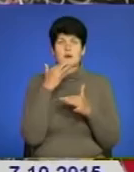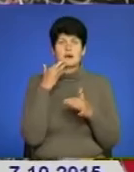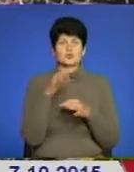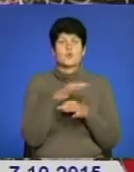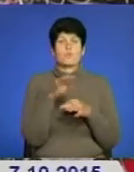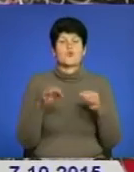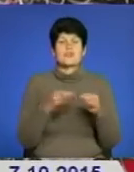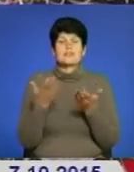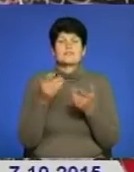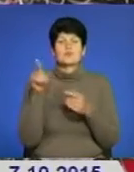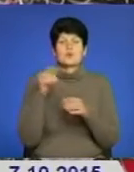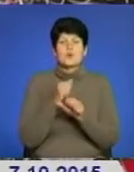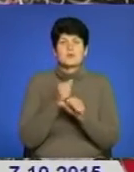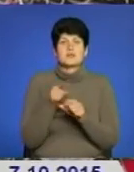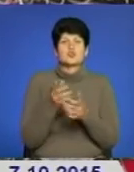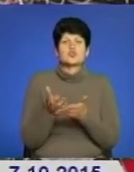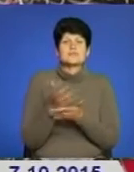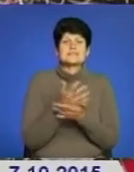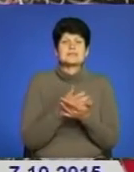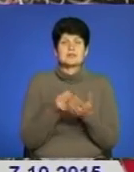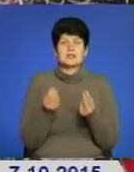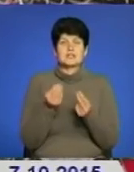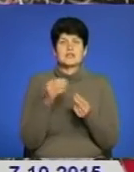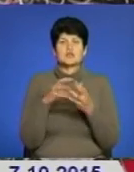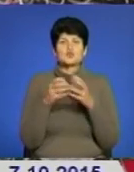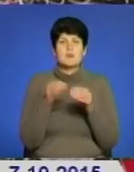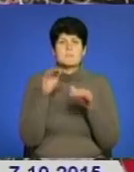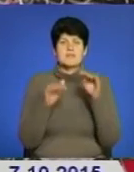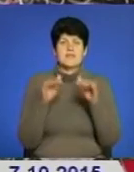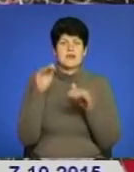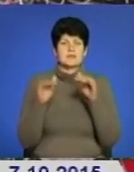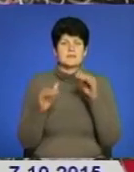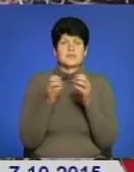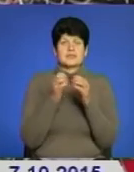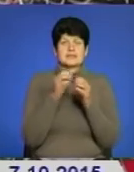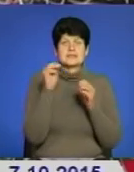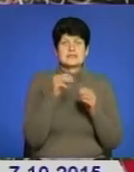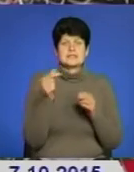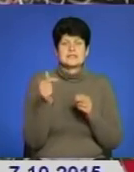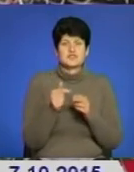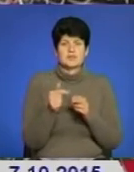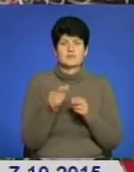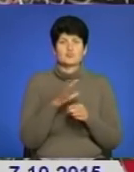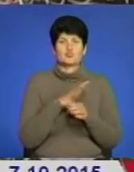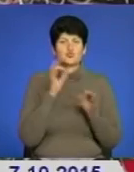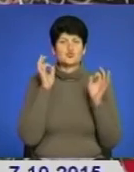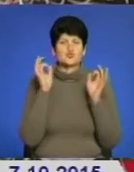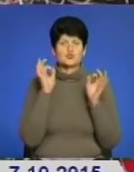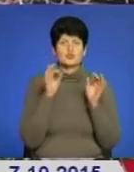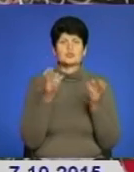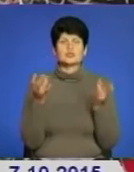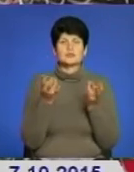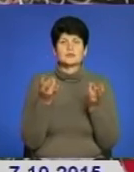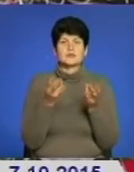проєктів, які вони роблять для того, щоб зібрати, і сума міняється дуже швидко. 10 тисяч гривень – те, що було озвучено, сума, що потрібно